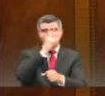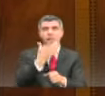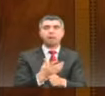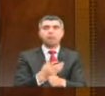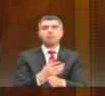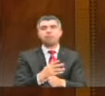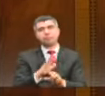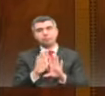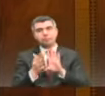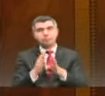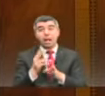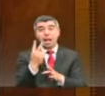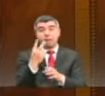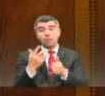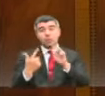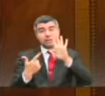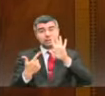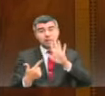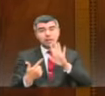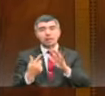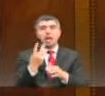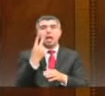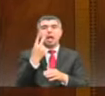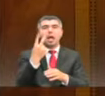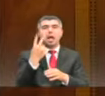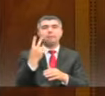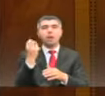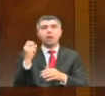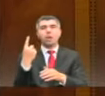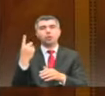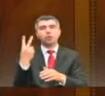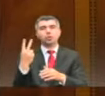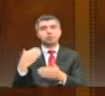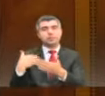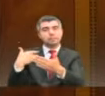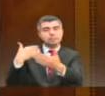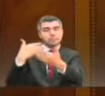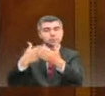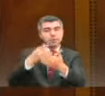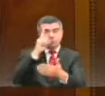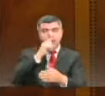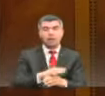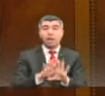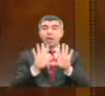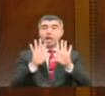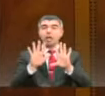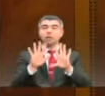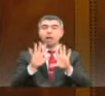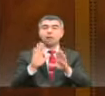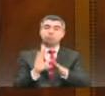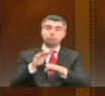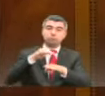الممتدة بين 2017 و2021، كما سنقوم على إنجاز 10 سدود صغرى